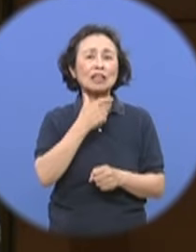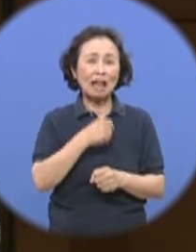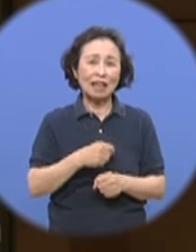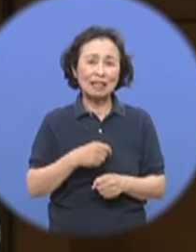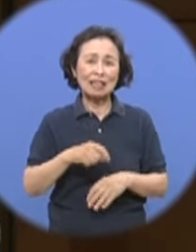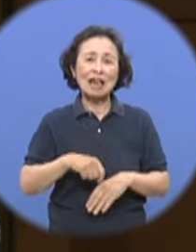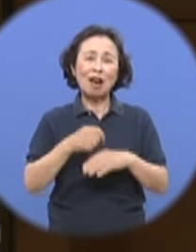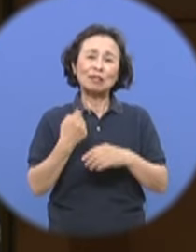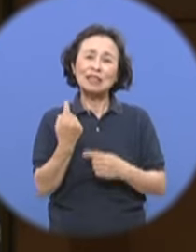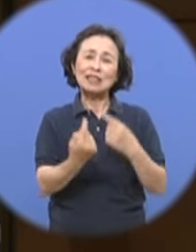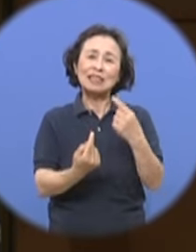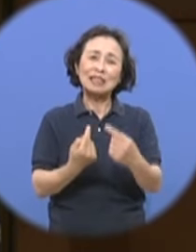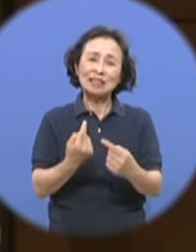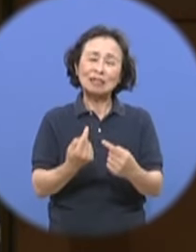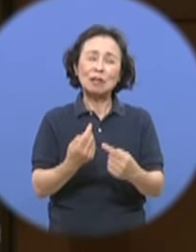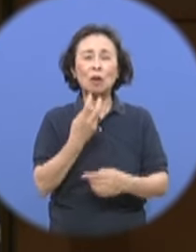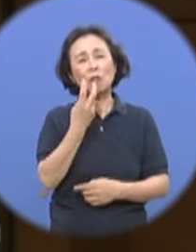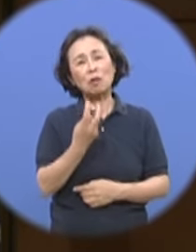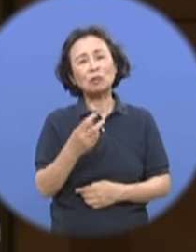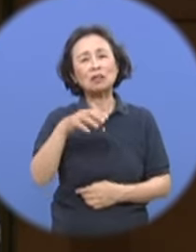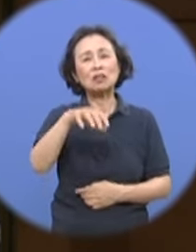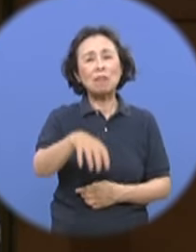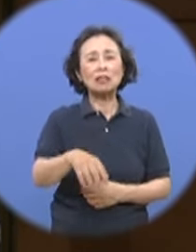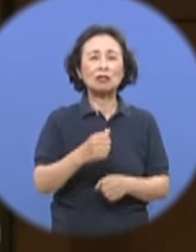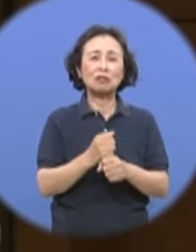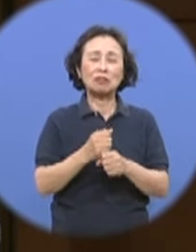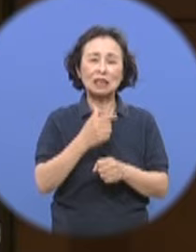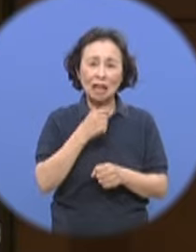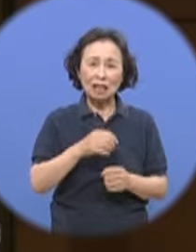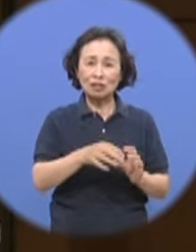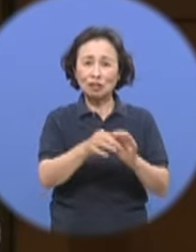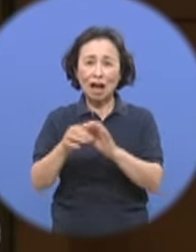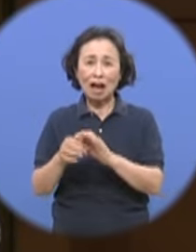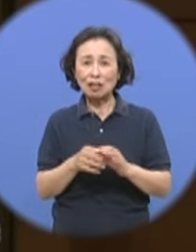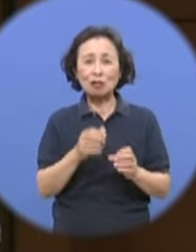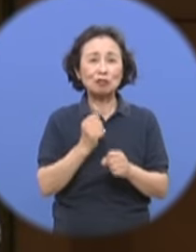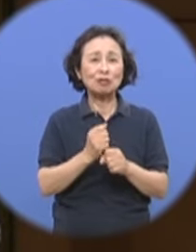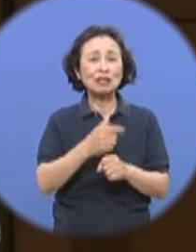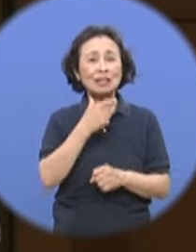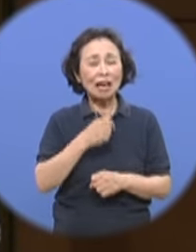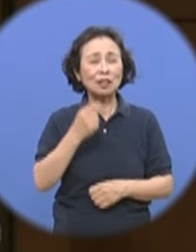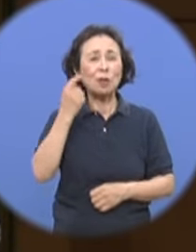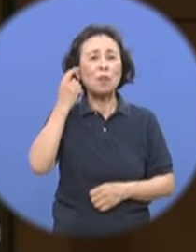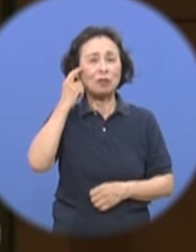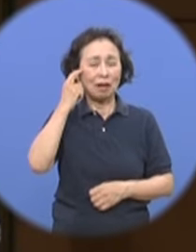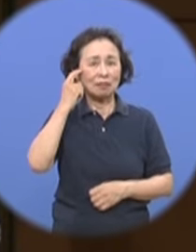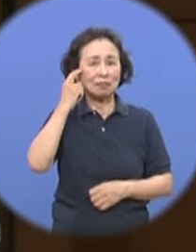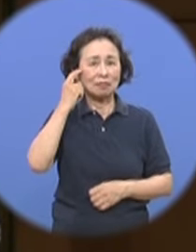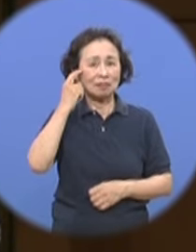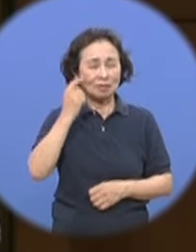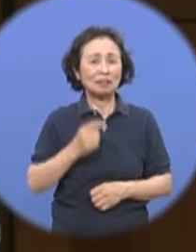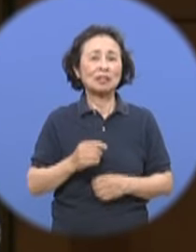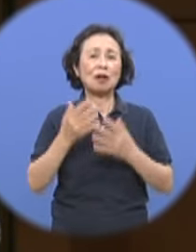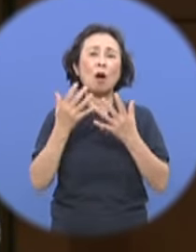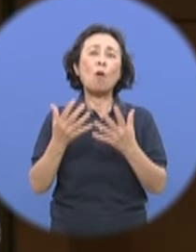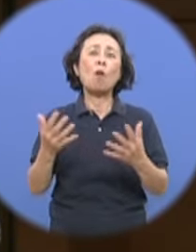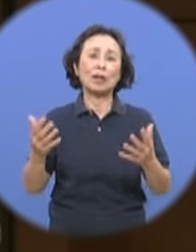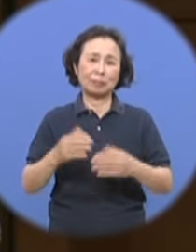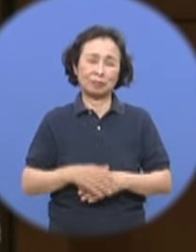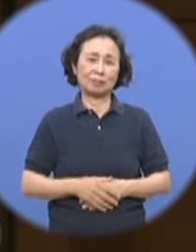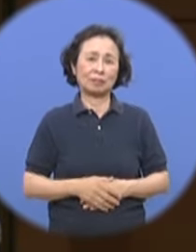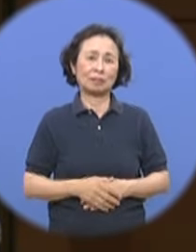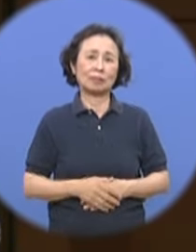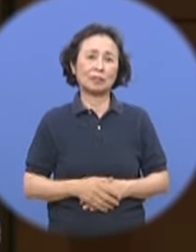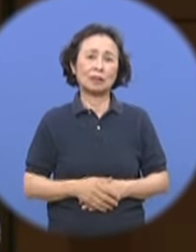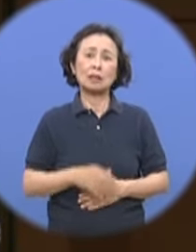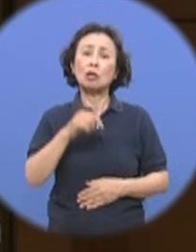寄れる場所を作りたい、ほっとできる場所を作りたい、地域のつながりを作りたい、そういうふうに思ってやってらっしゃる方がたくさん、おられる。も